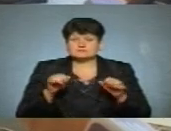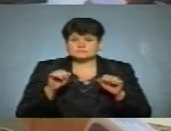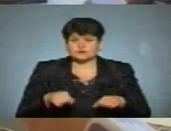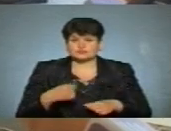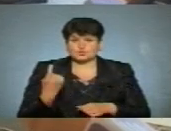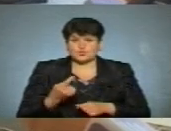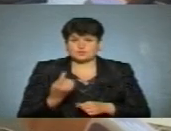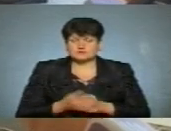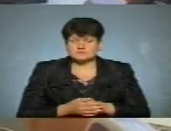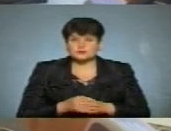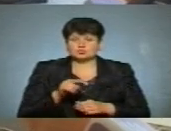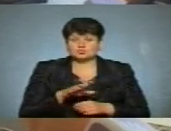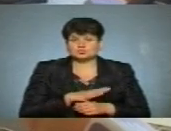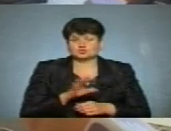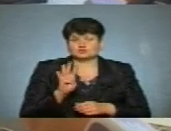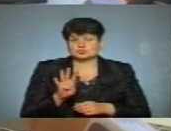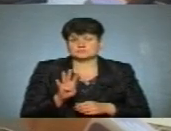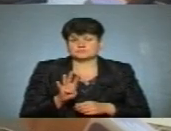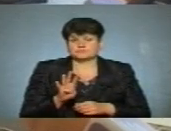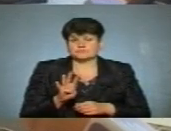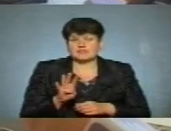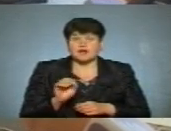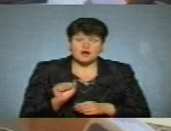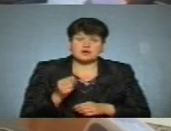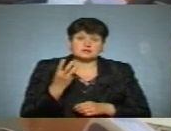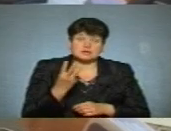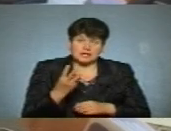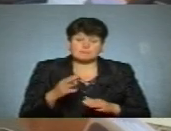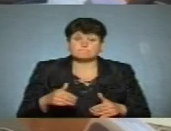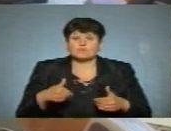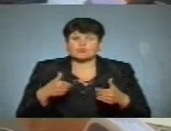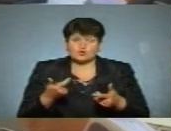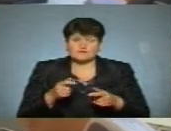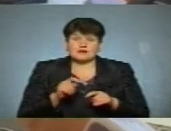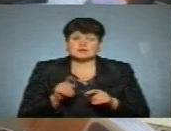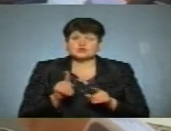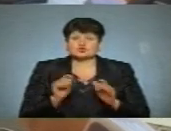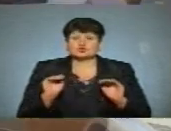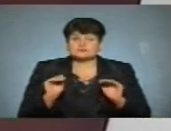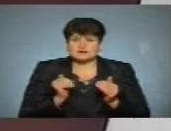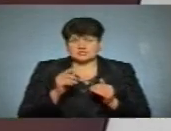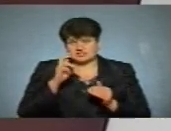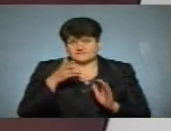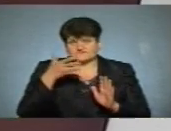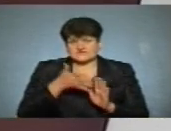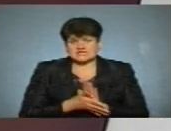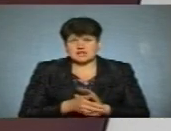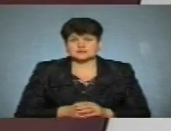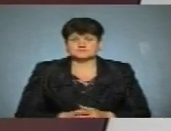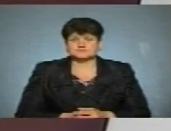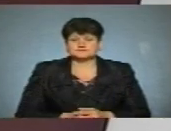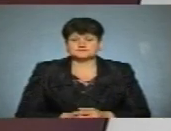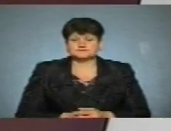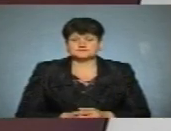області. Тому йшлось про 4. Але 3 пропонували відповідні експерти щодо зменшення державних витрат.